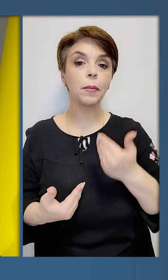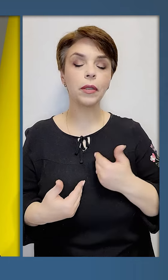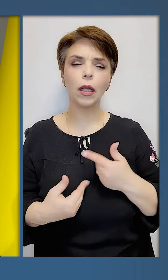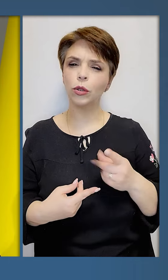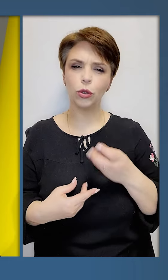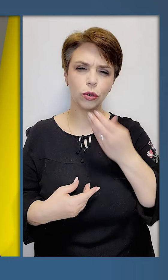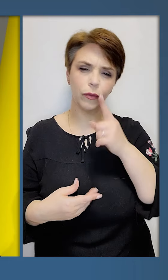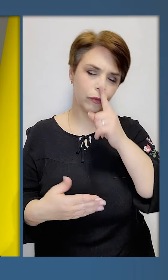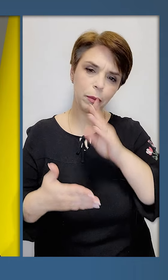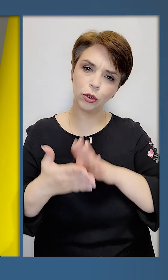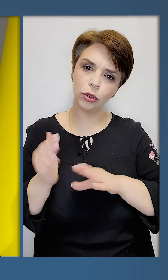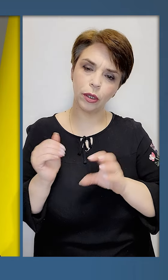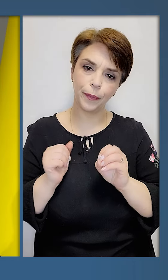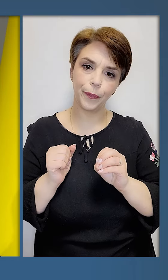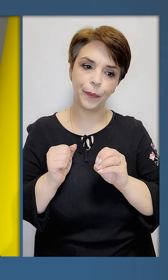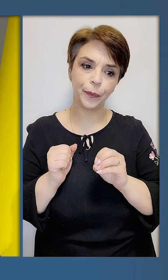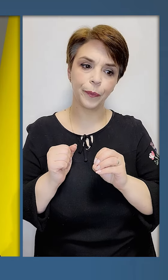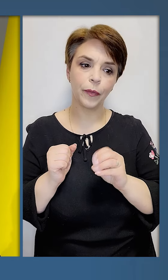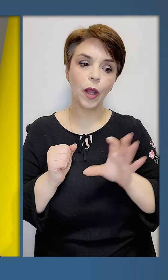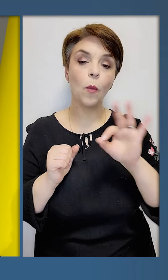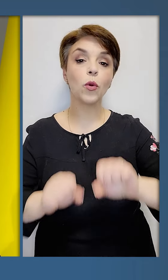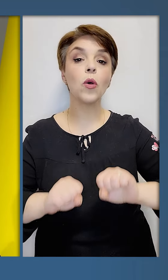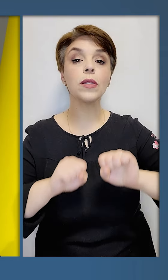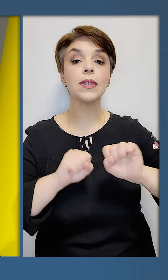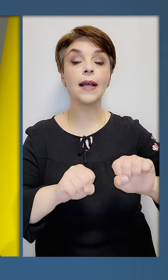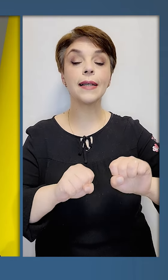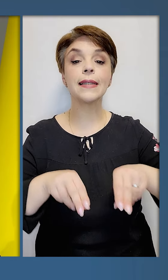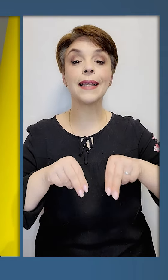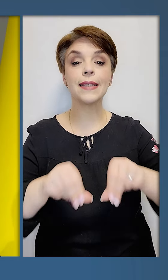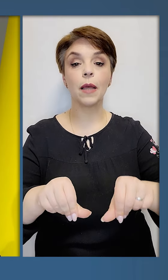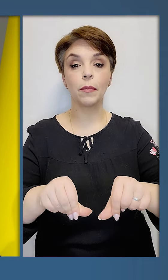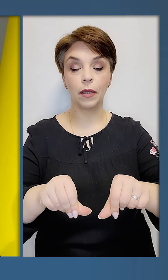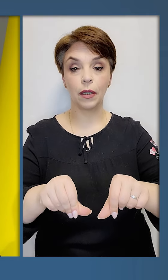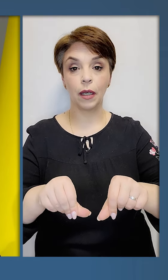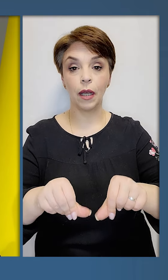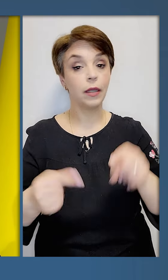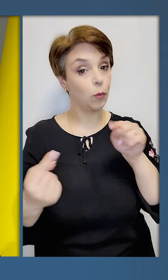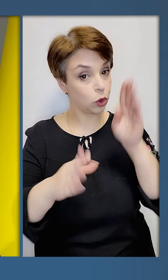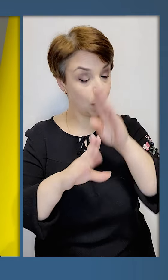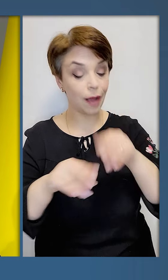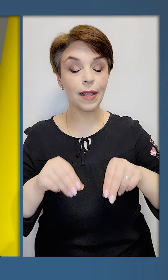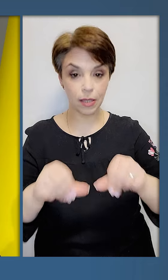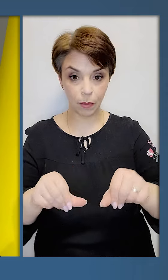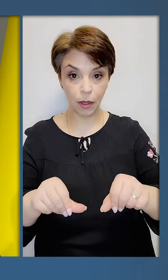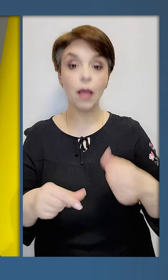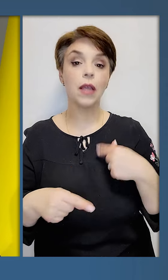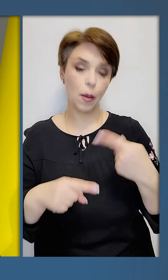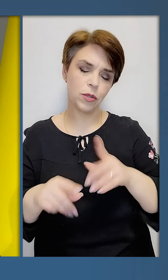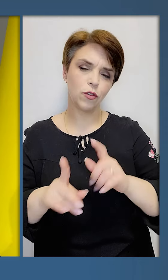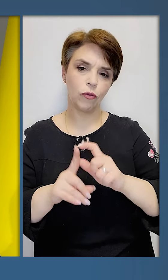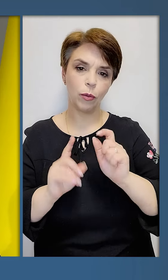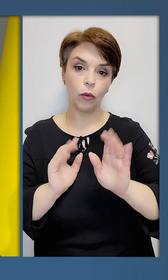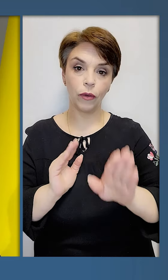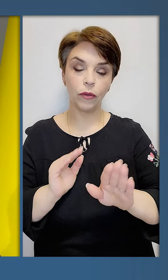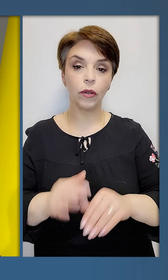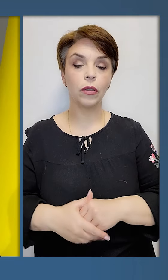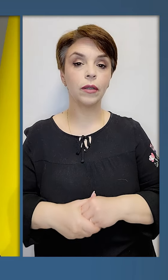про щось, вибачте. Про захист наземний, не протиповітряний, а наземний. Я про це вже